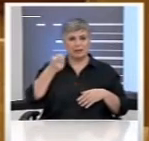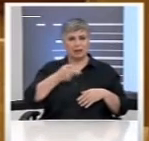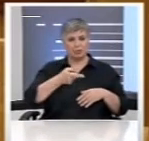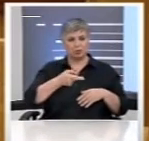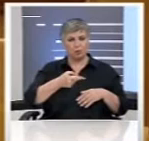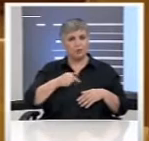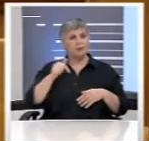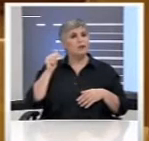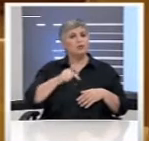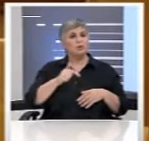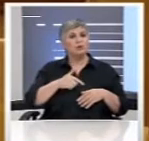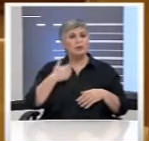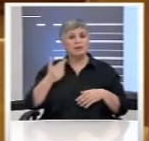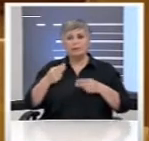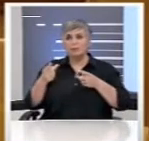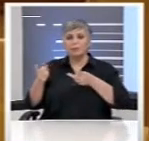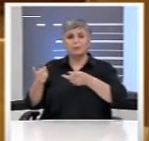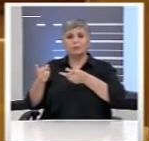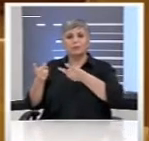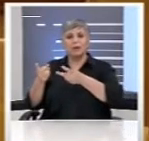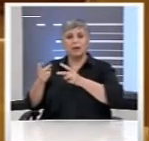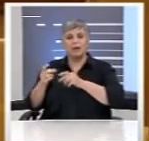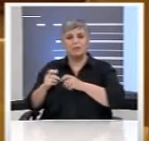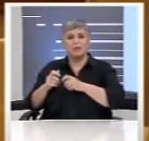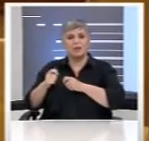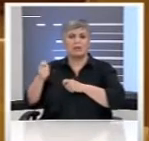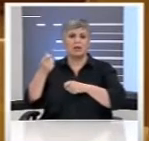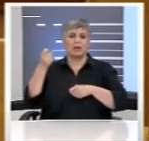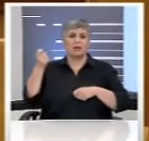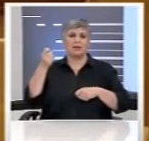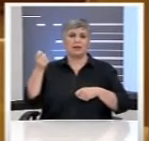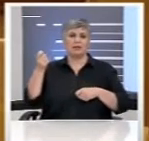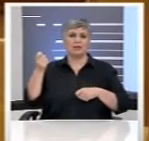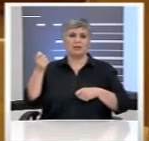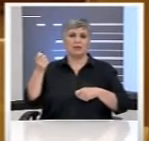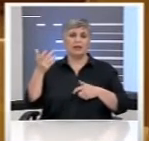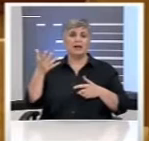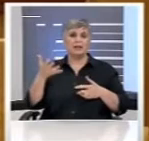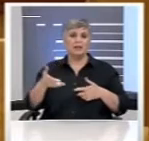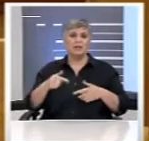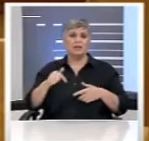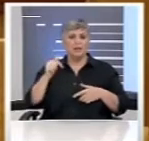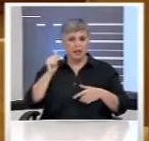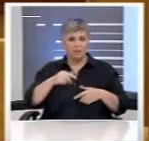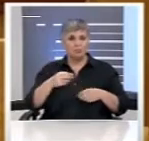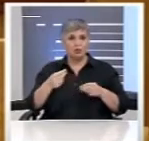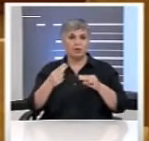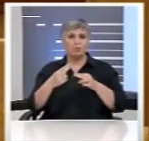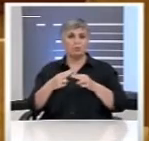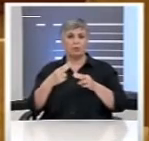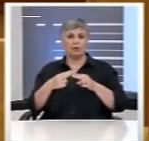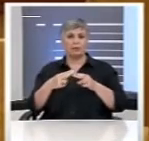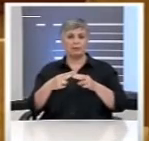της ελάφρυνσης του χρέους αυτόματα αυξάνει. Ένα πάρα πολύ σημαντικό σήμα προς τις